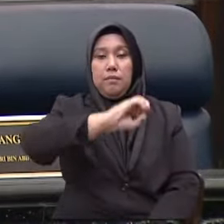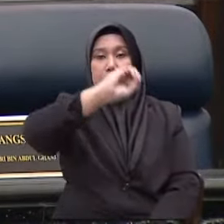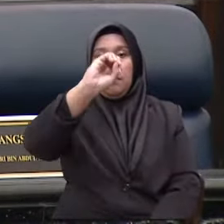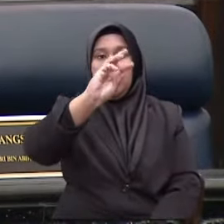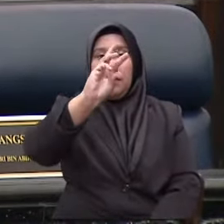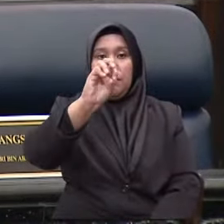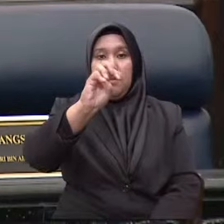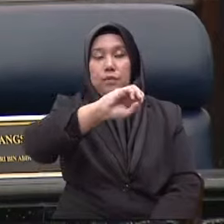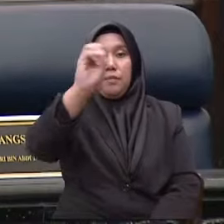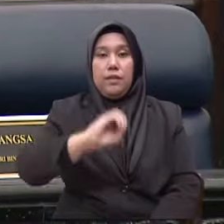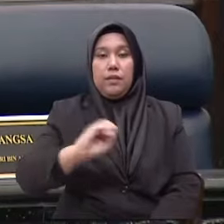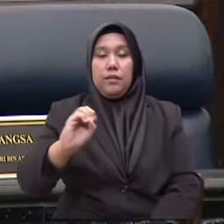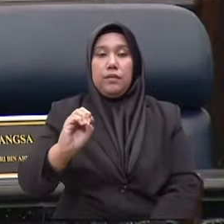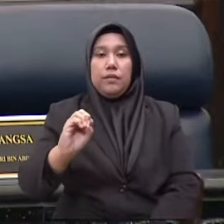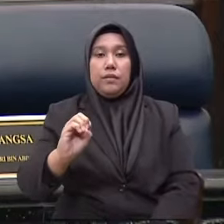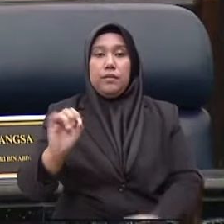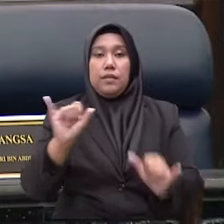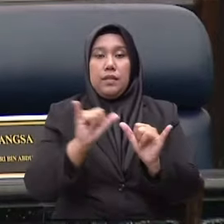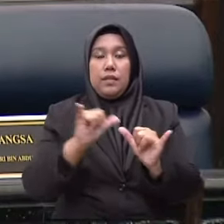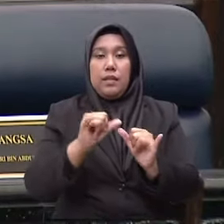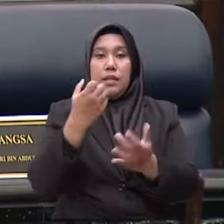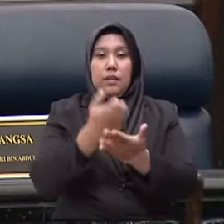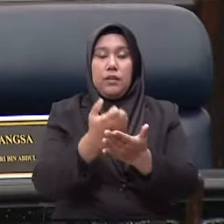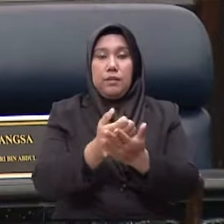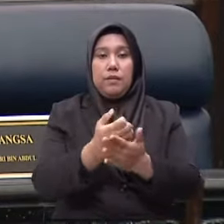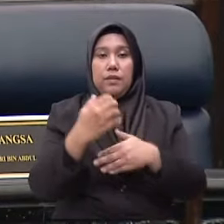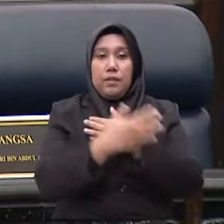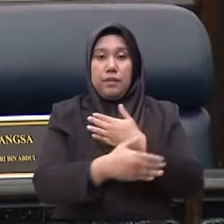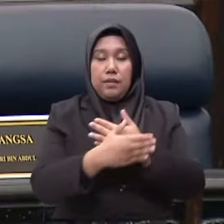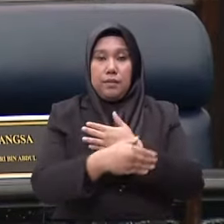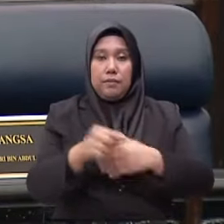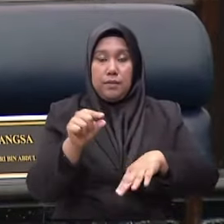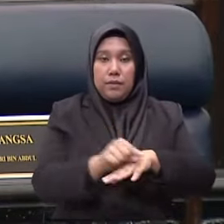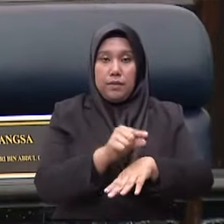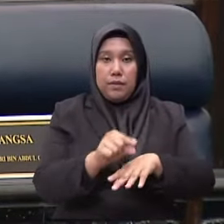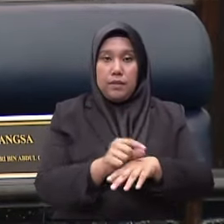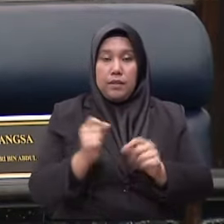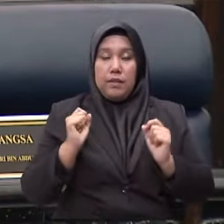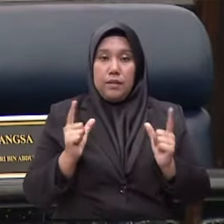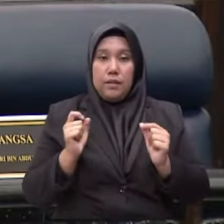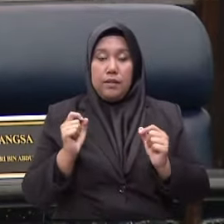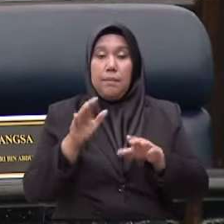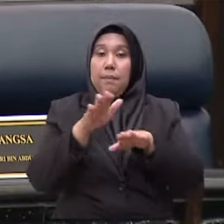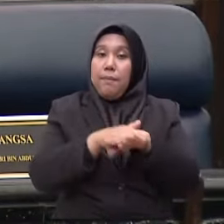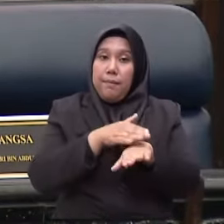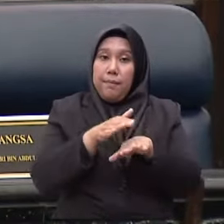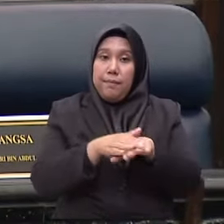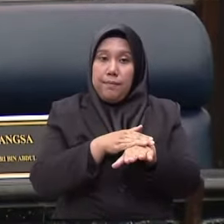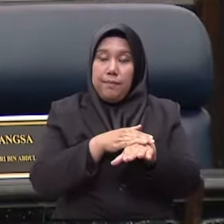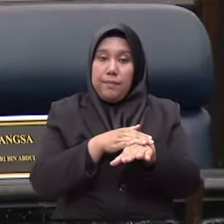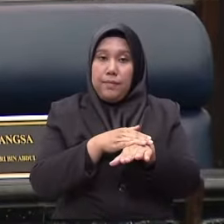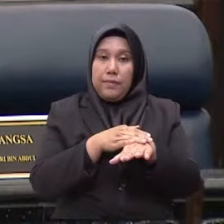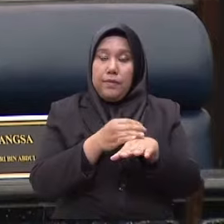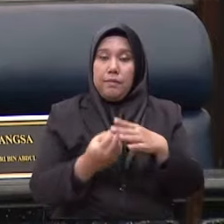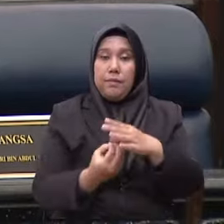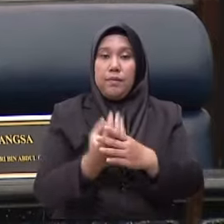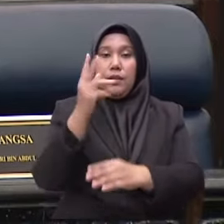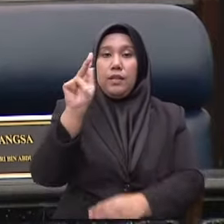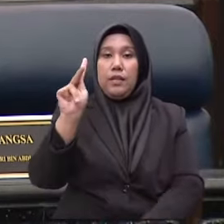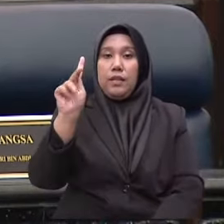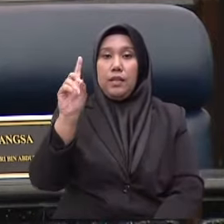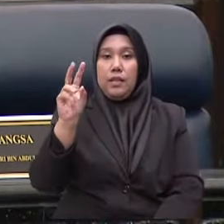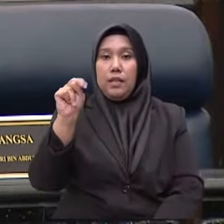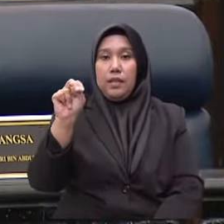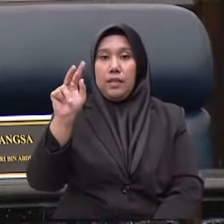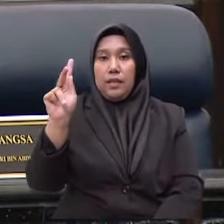ekonomi negara maka apabila pertumbuhan penggunaan swasta ini perlahan pertumbuhan kdnk juga